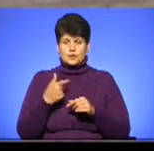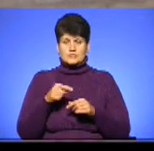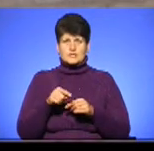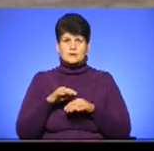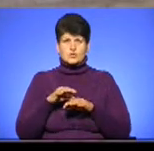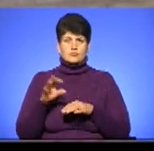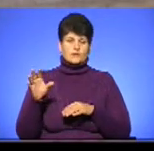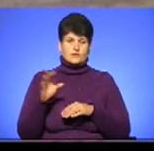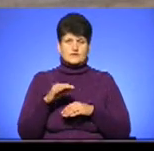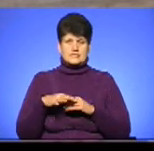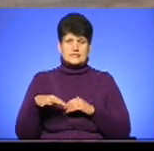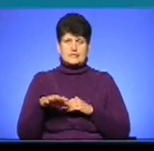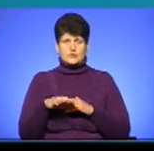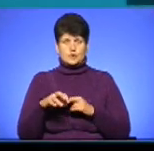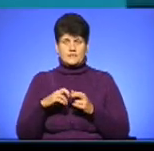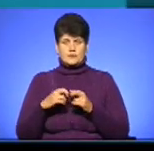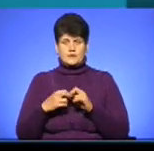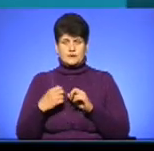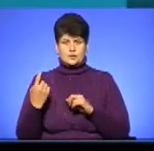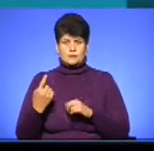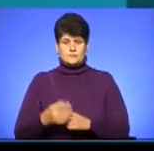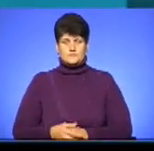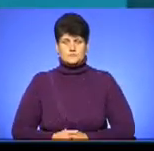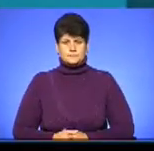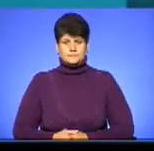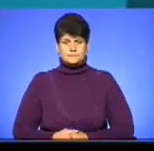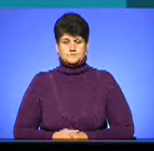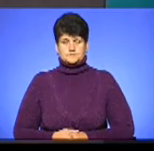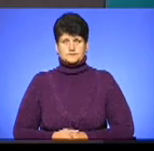проводять по всій території Івано-Франківщини.